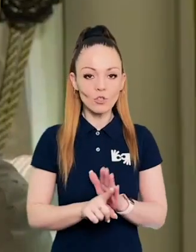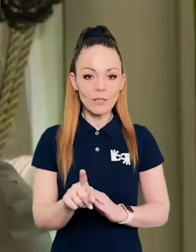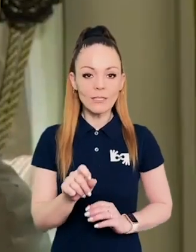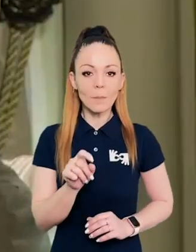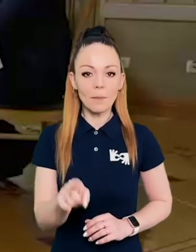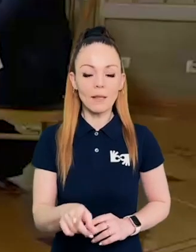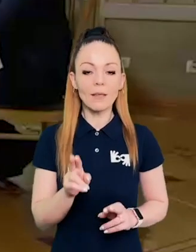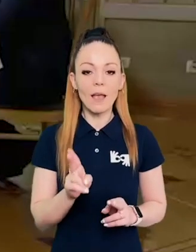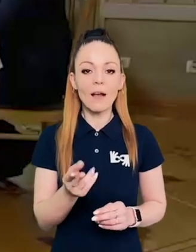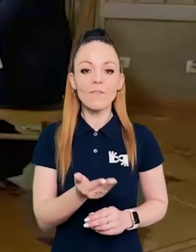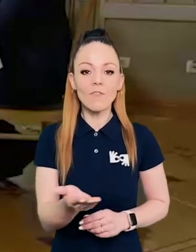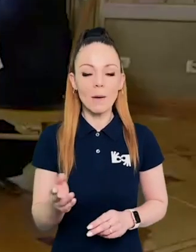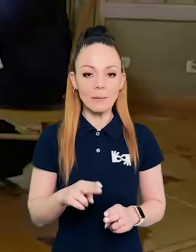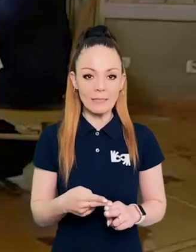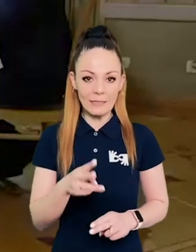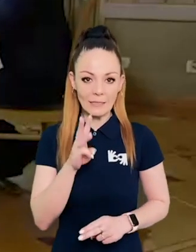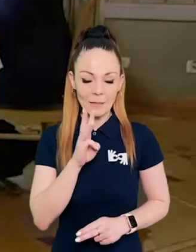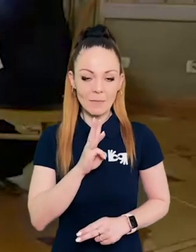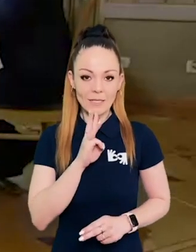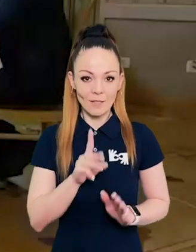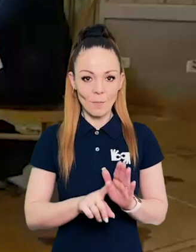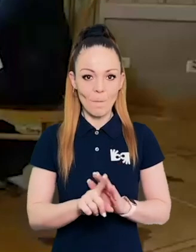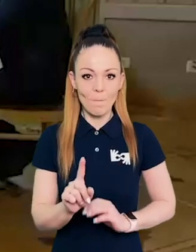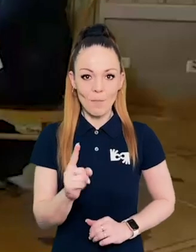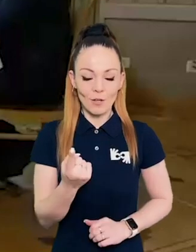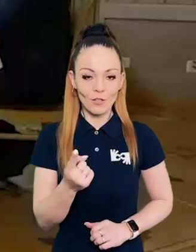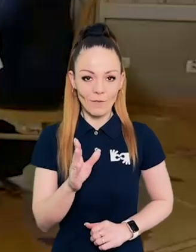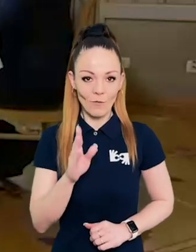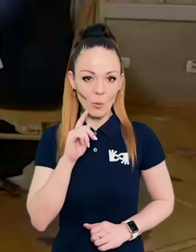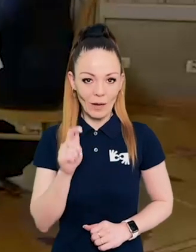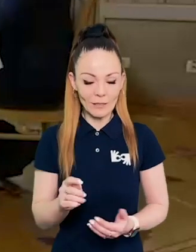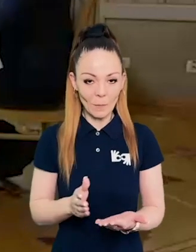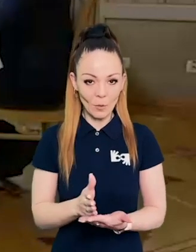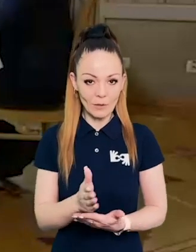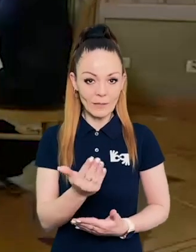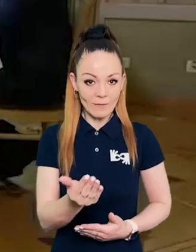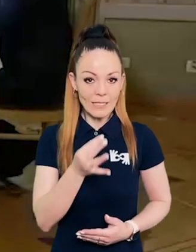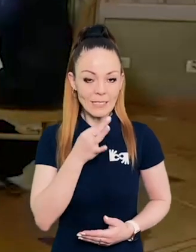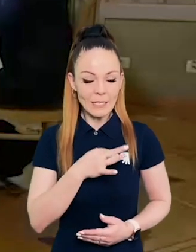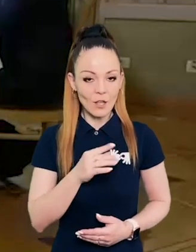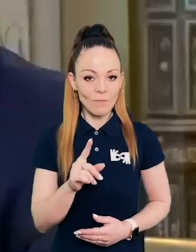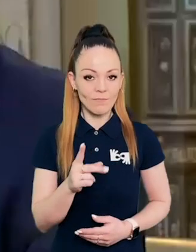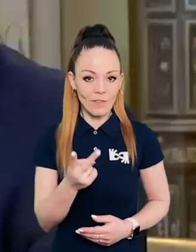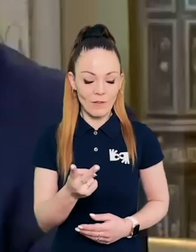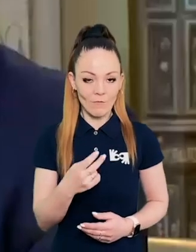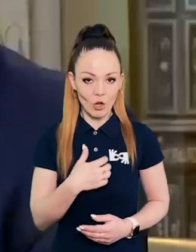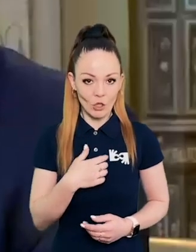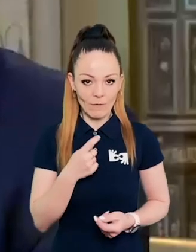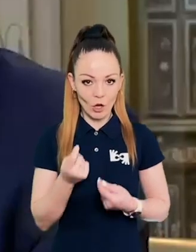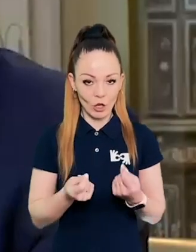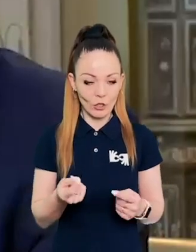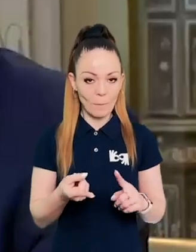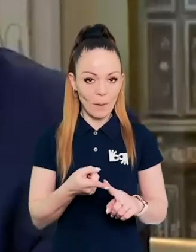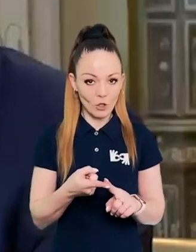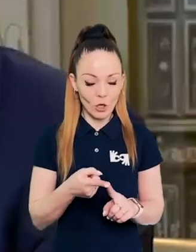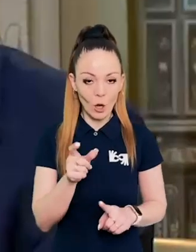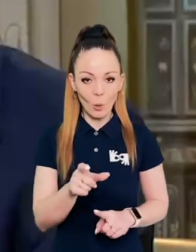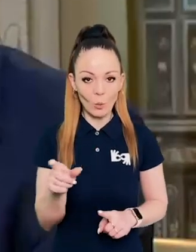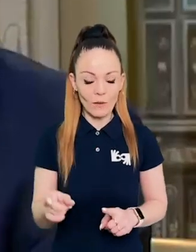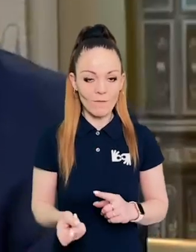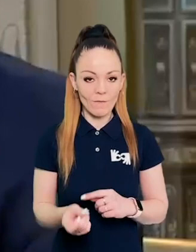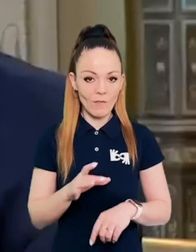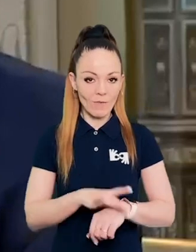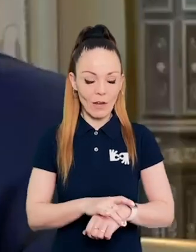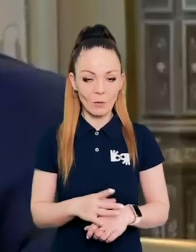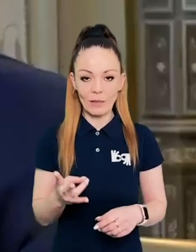запитання, як вам ці перші 3 місяці в українській політиці. Ви сказали 2 важливі речі. Перше, що люди виявляються